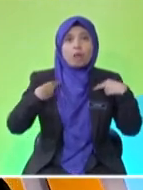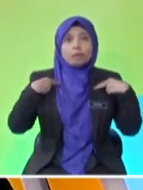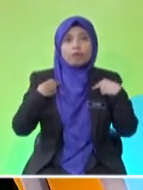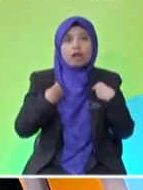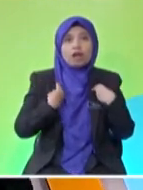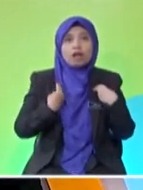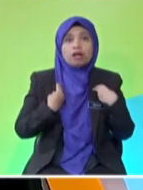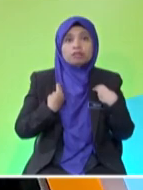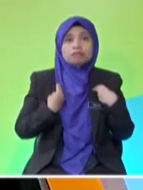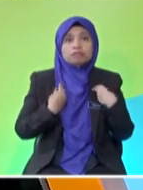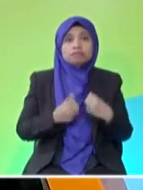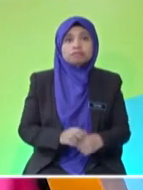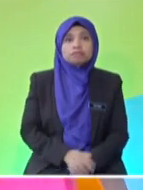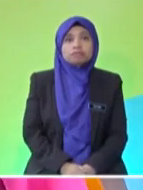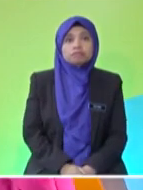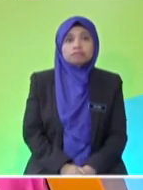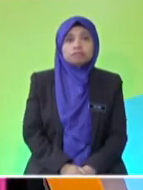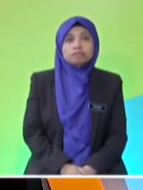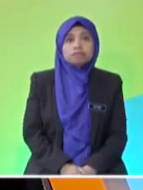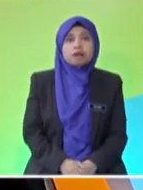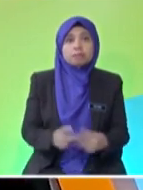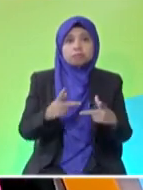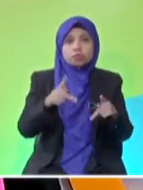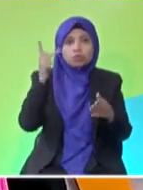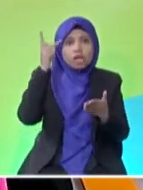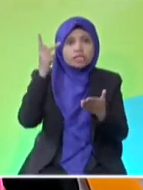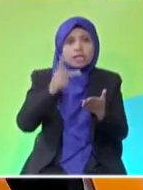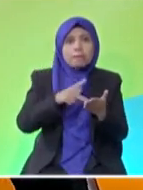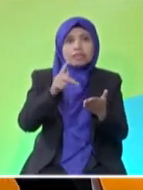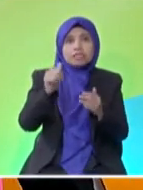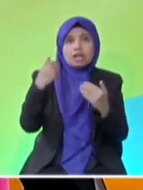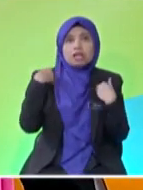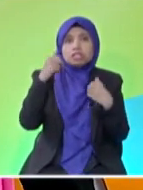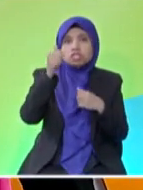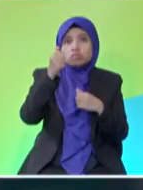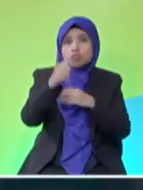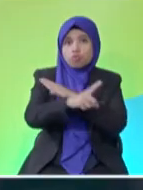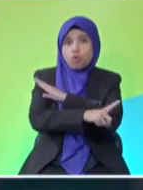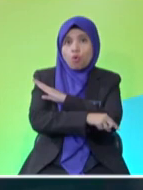dia tumbang oke sebanyak 10 ekor